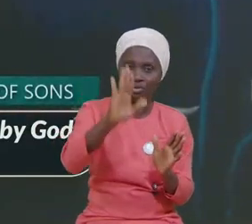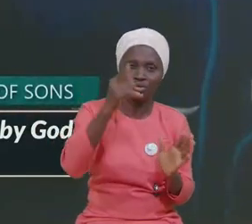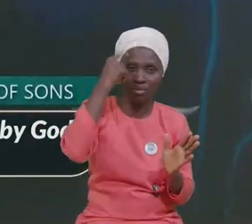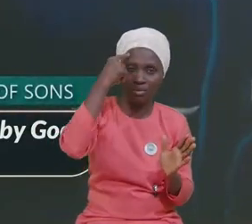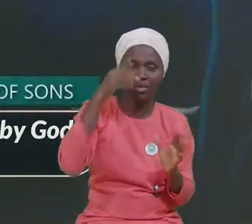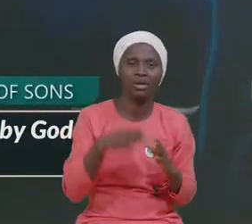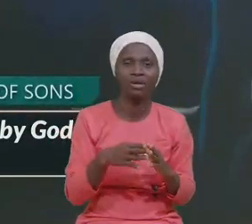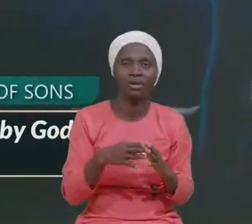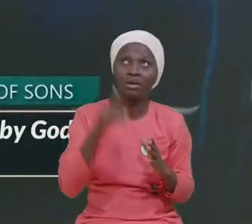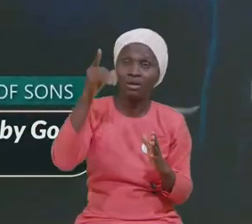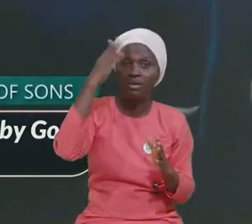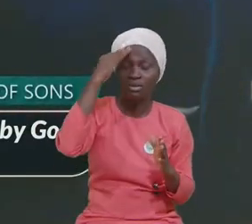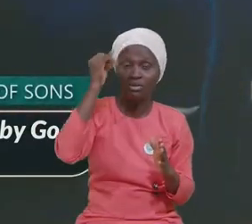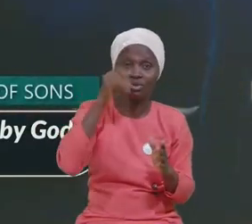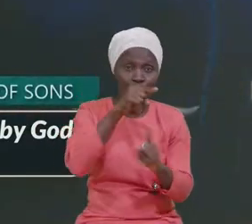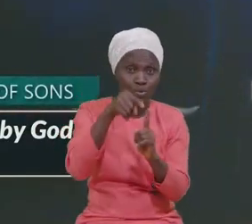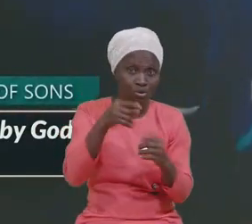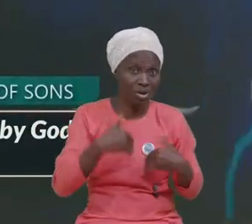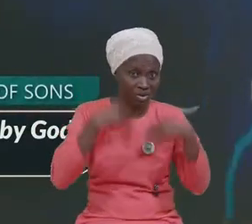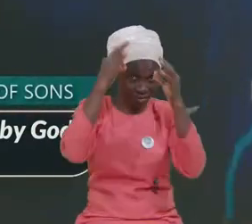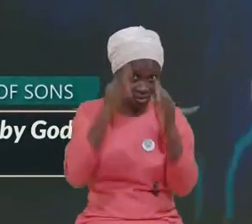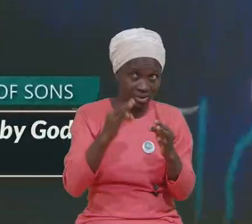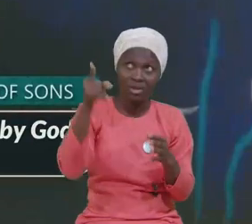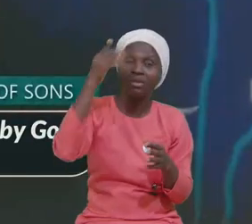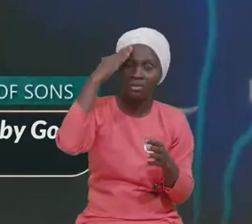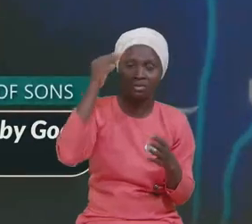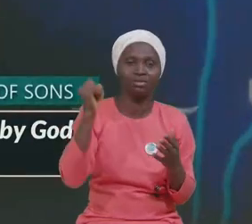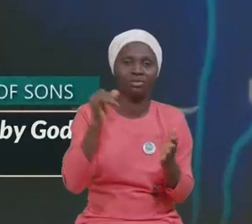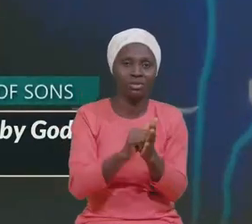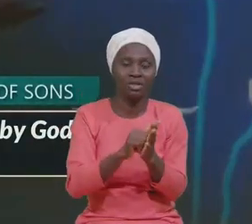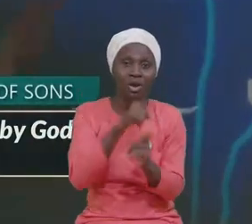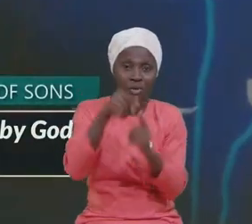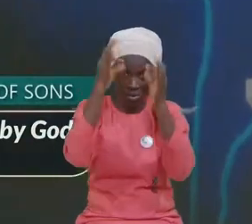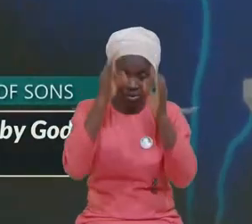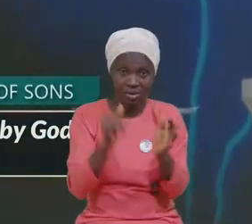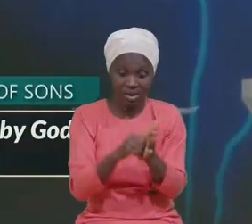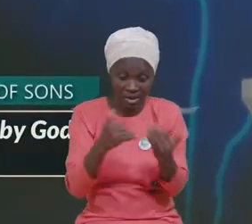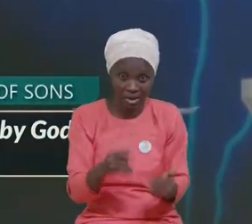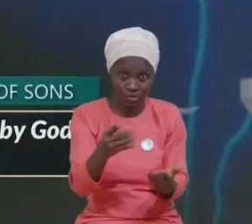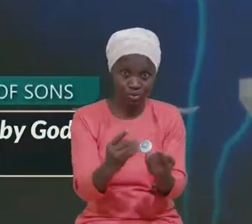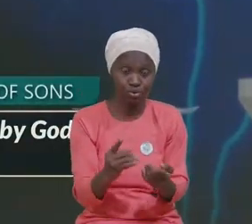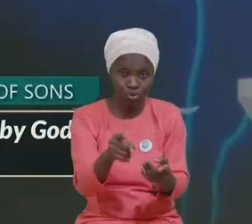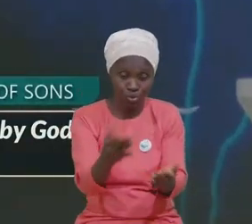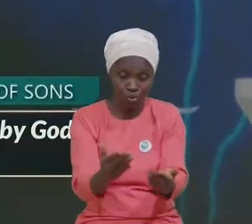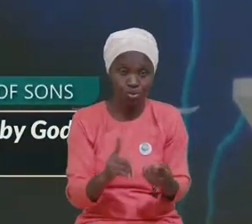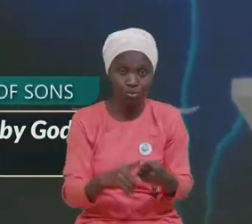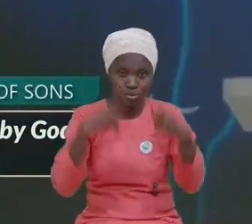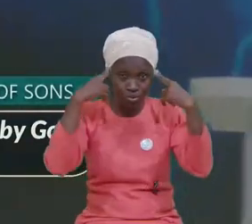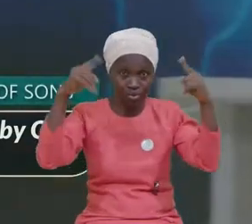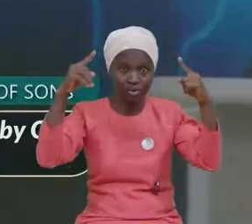cœur. Il sait quand tu prends ta décision. Maintenant que tu veux réussir, avec son secours, il